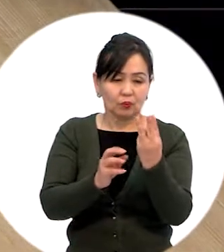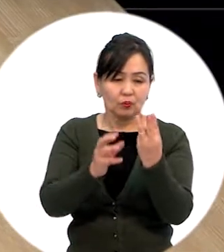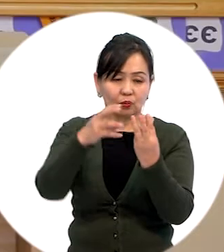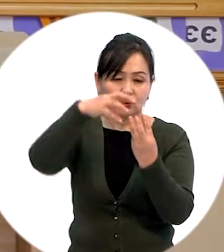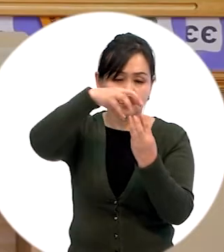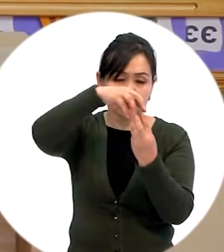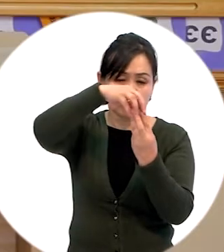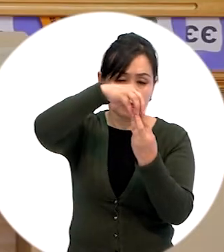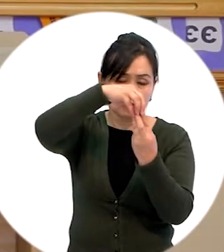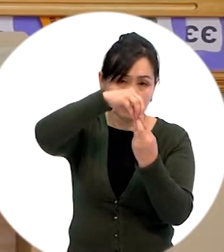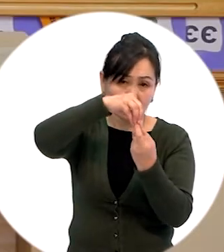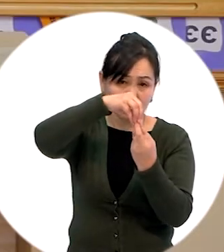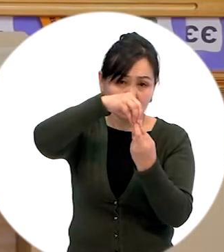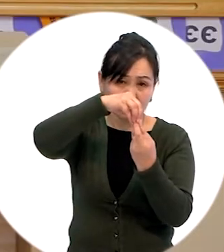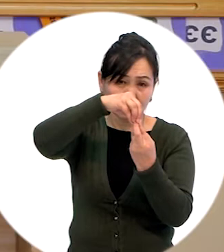За гадлынхаа ишиг.